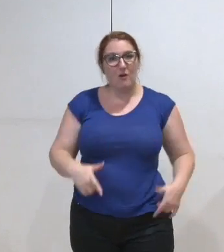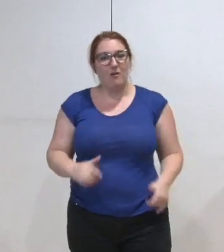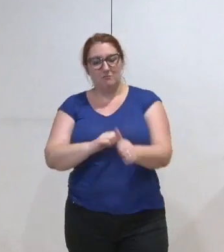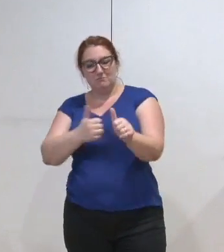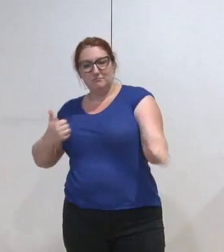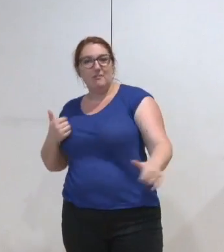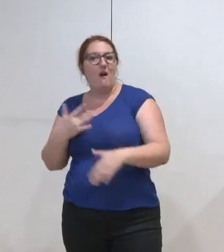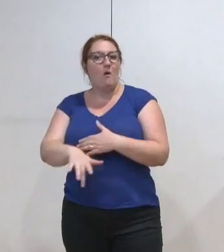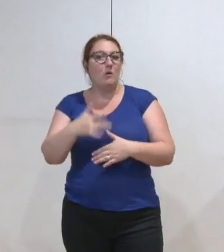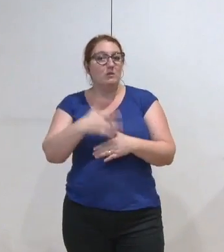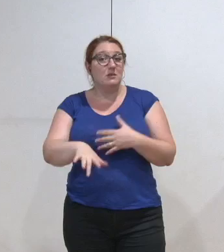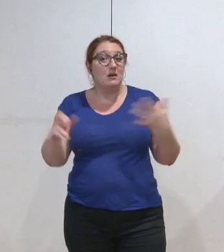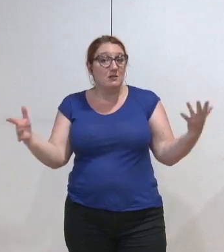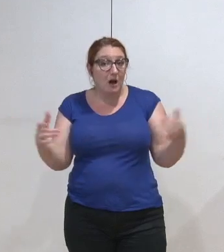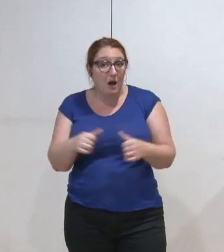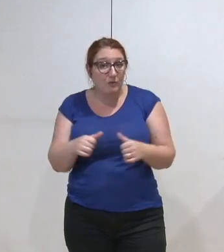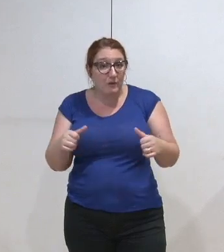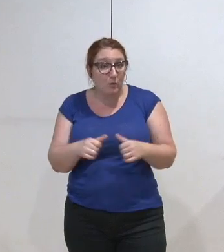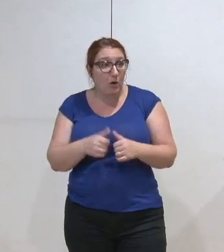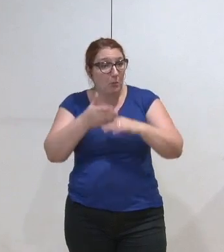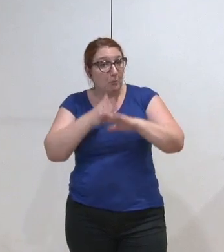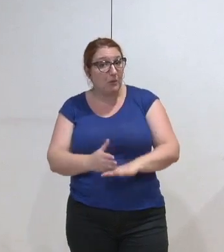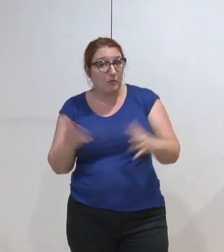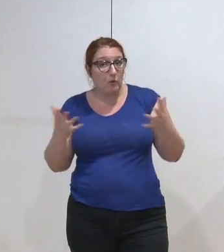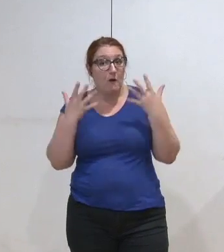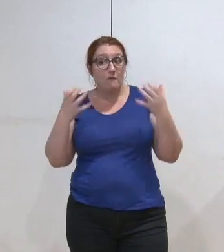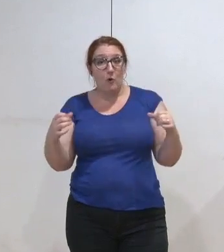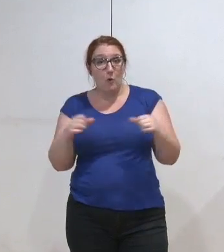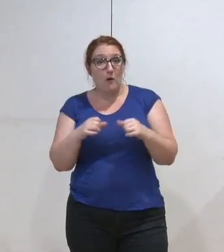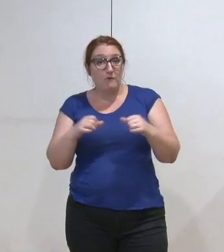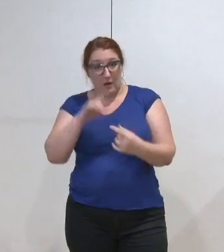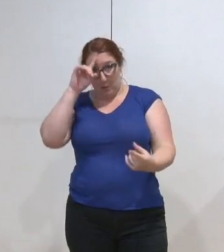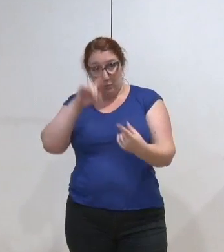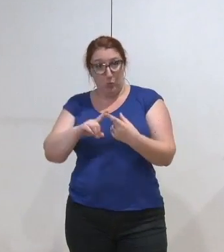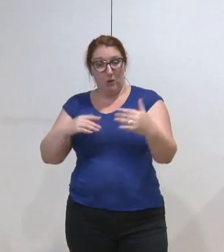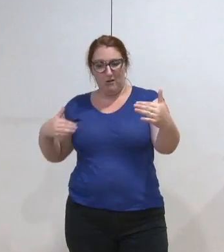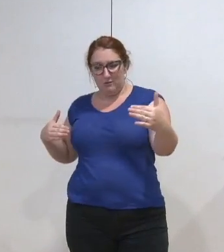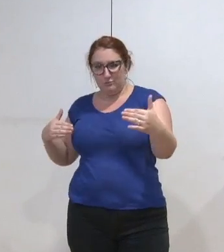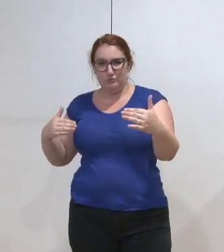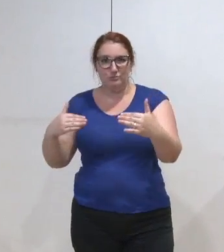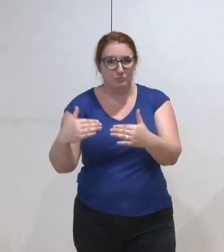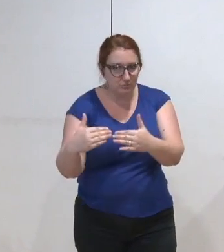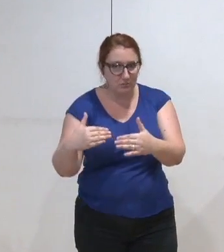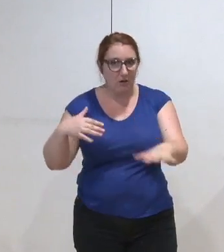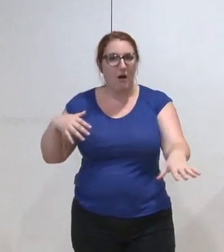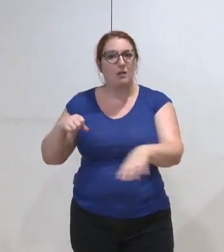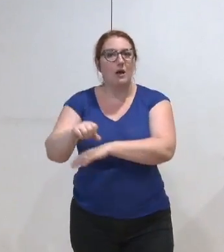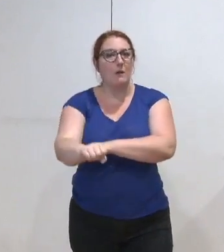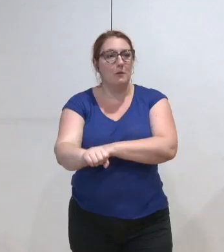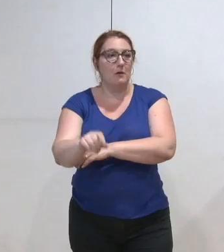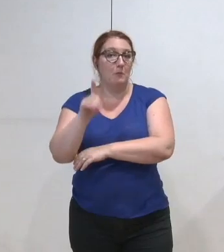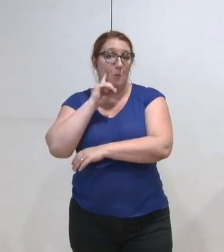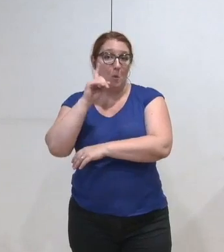je vous pose c'est que prévoyez-vous que voulez-vous faire pour justement réduire ce delta de 9 mois qui effectivement va se